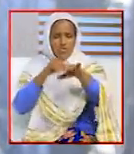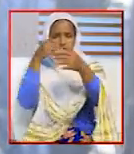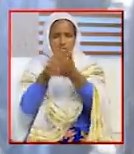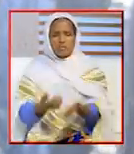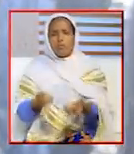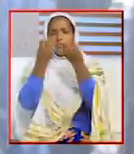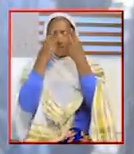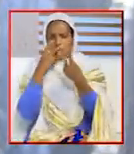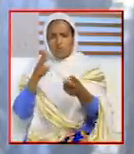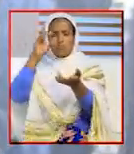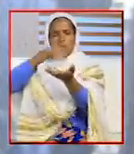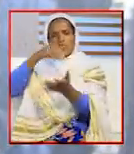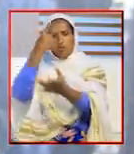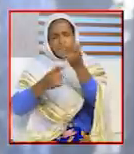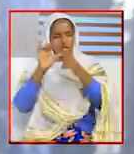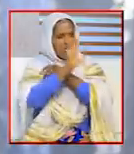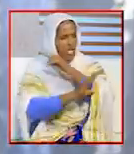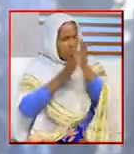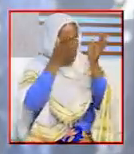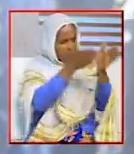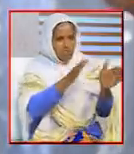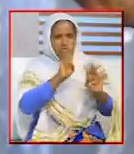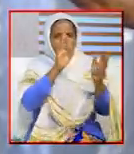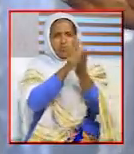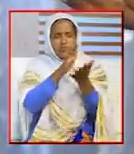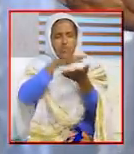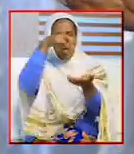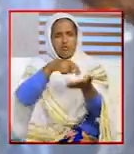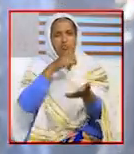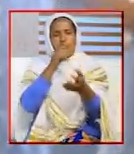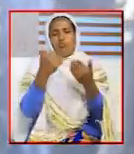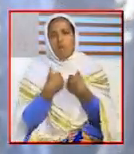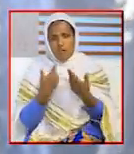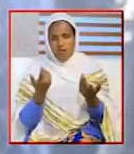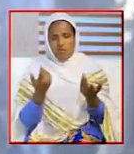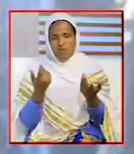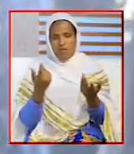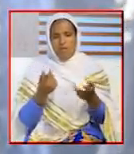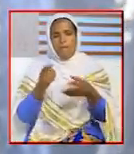እስካሁኑ ጊዜ ድረስ በብዛት የሚታዩት በከተማ ነው። በገጠር አብያተ ክርስቲያናት ሰንበት ትምህርት ቤት ያልተቋቋመባቸው አሉ።